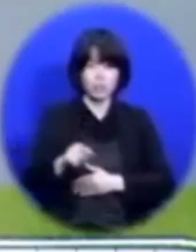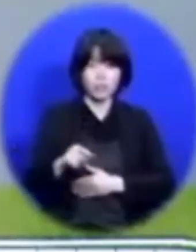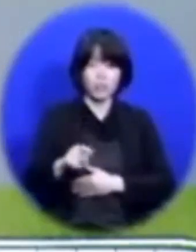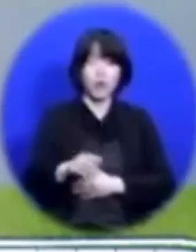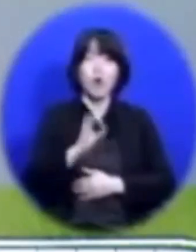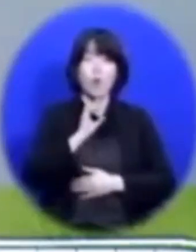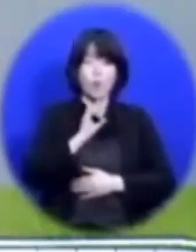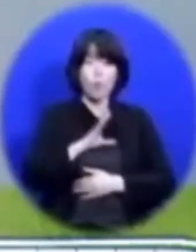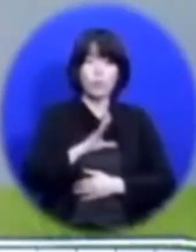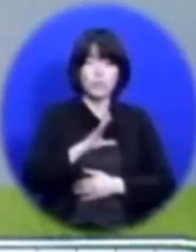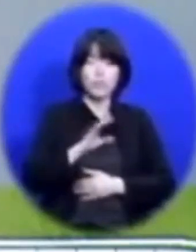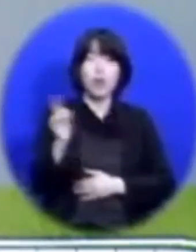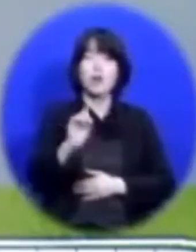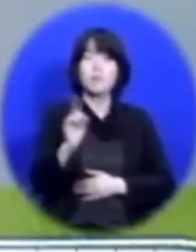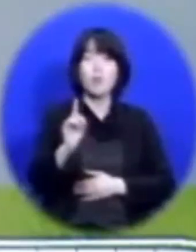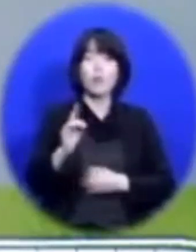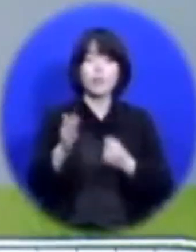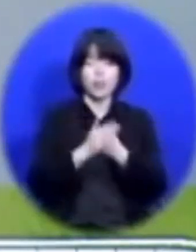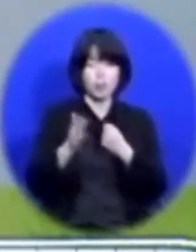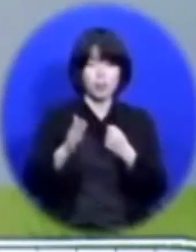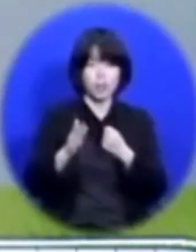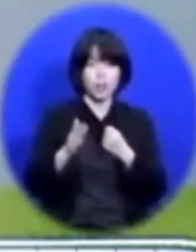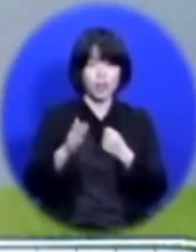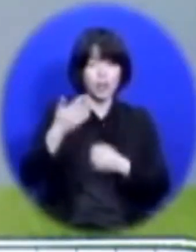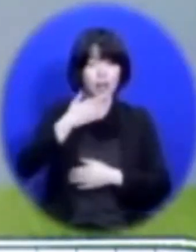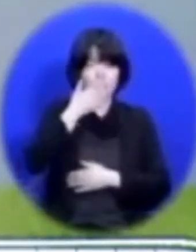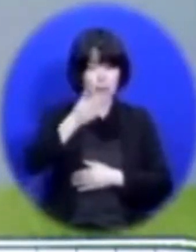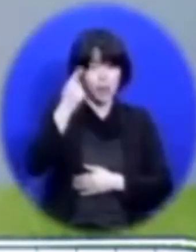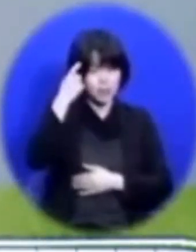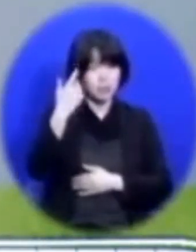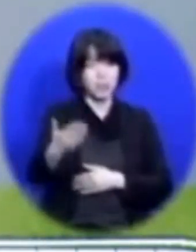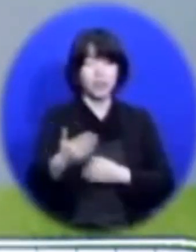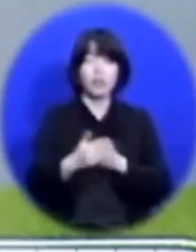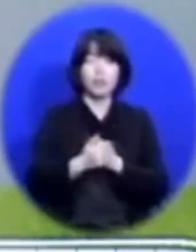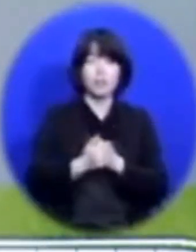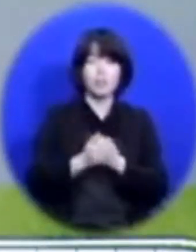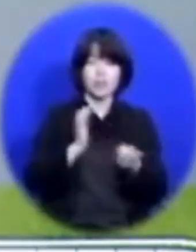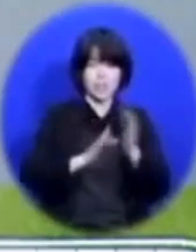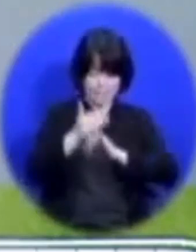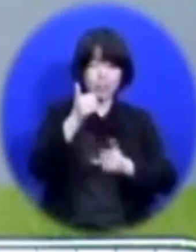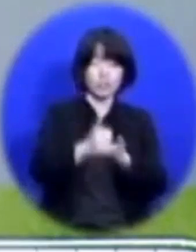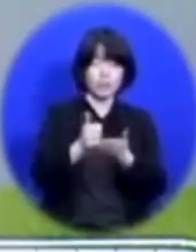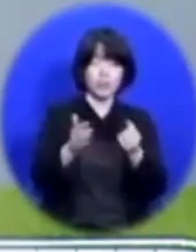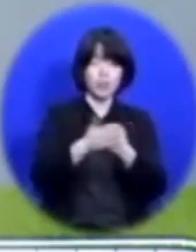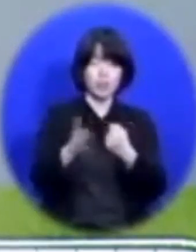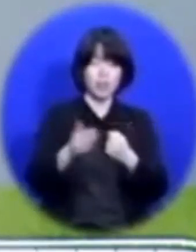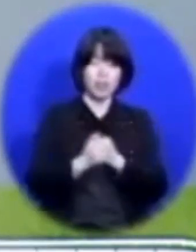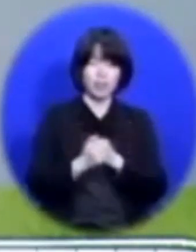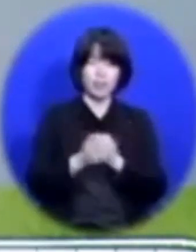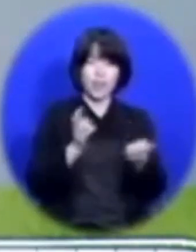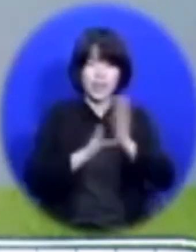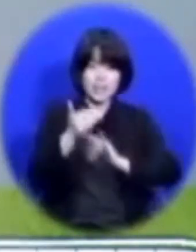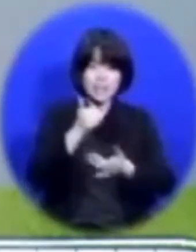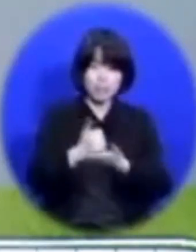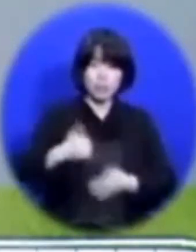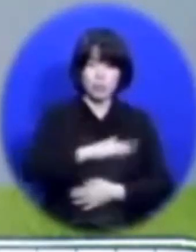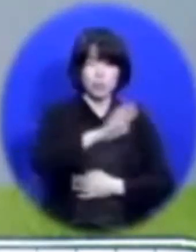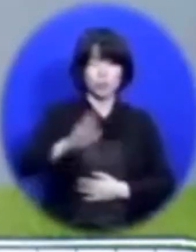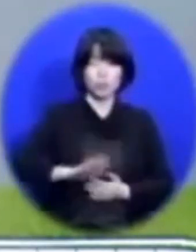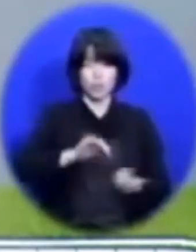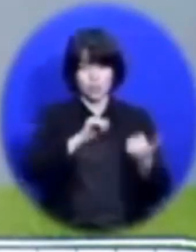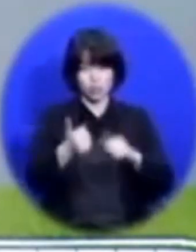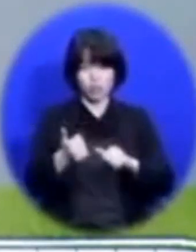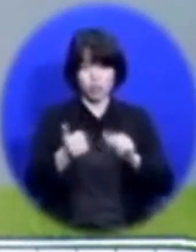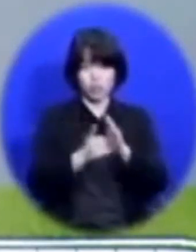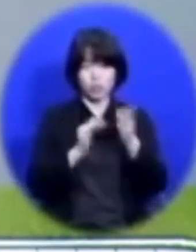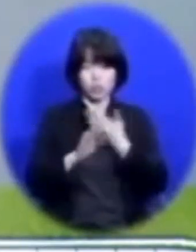우리가죽은후에지옥이아닌천국에갈수있는유일한이유는무엇일까요? 예수님덕분입니다.예수님이정말우리